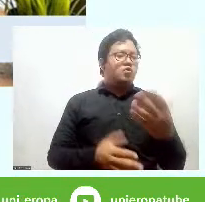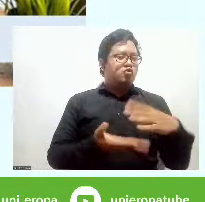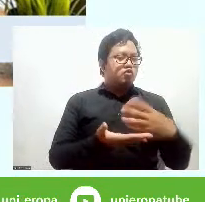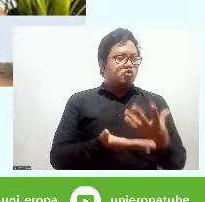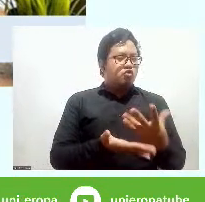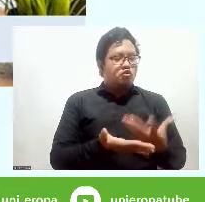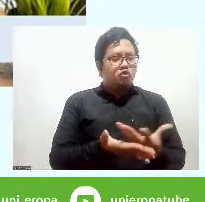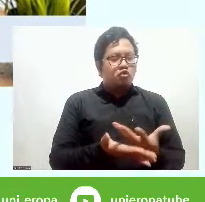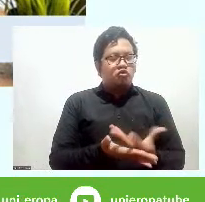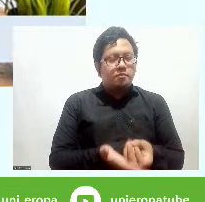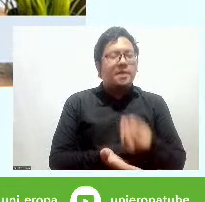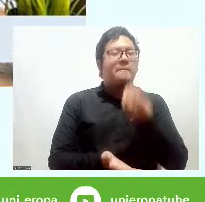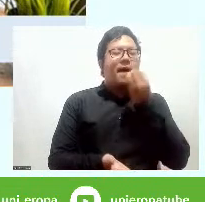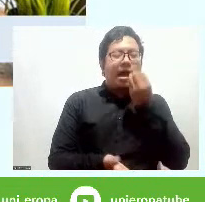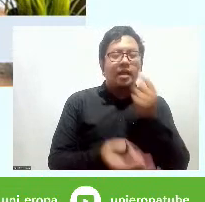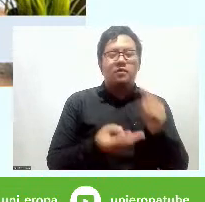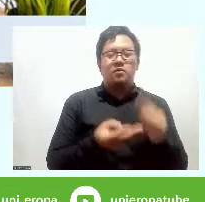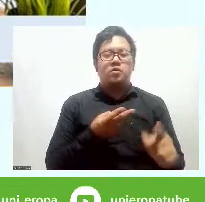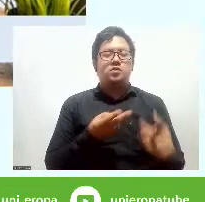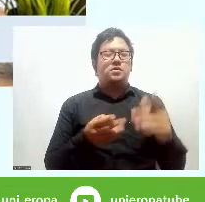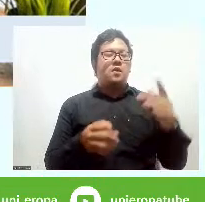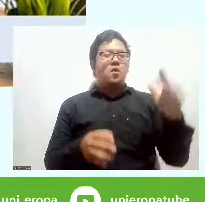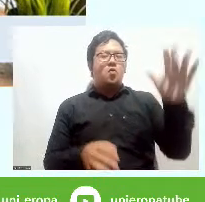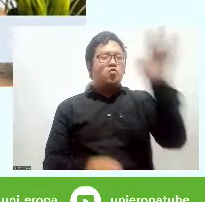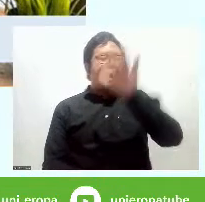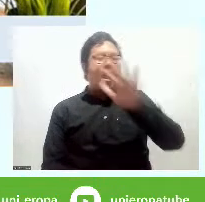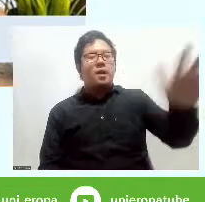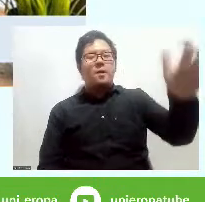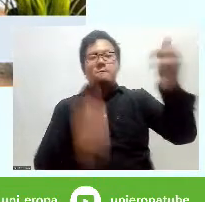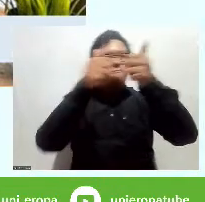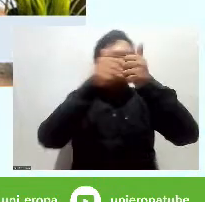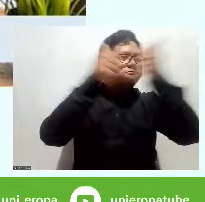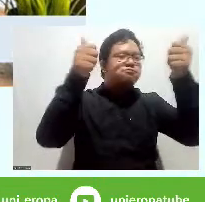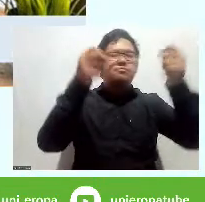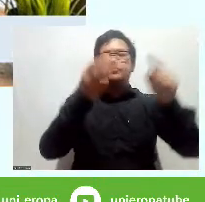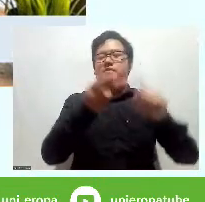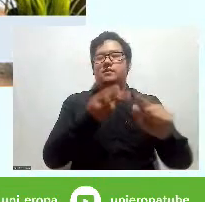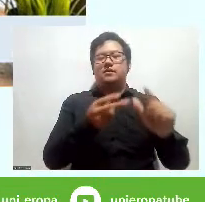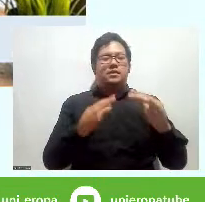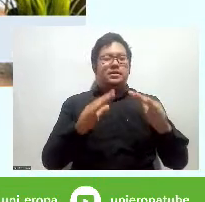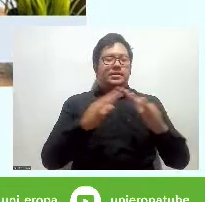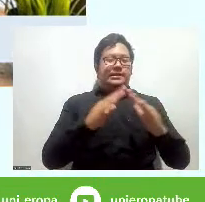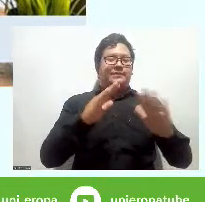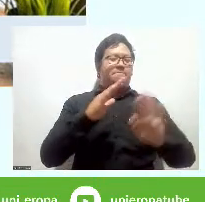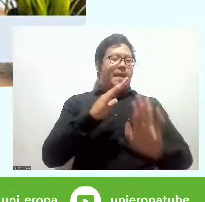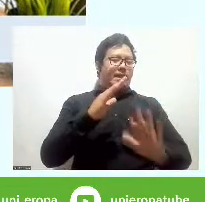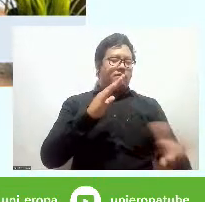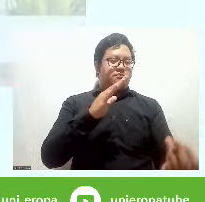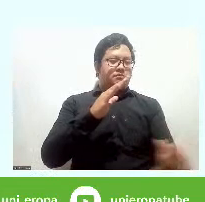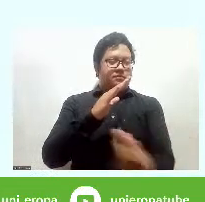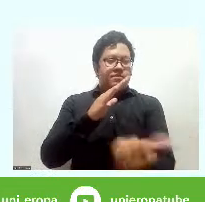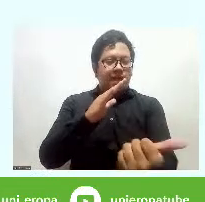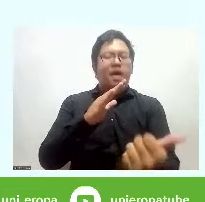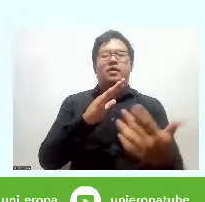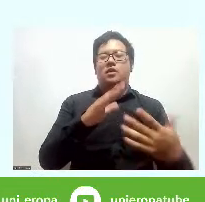helps you and never got so please check our new